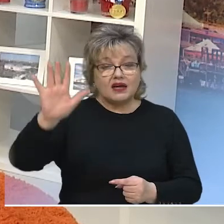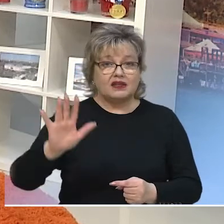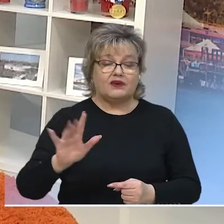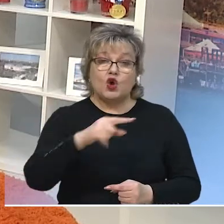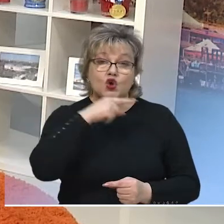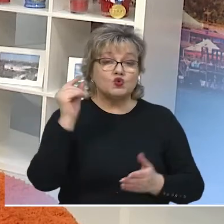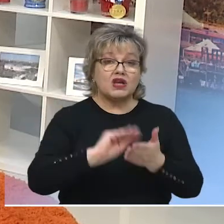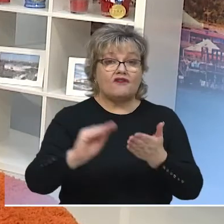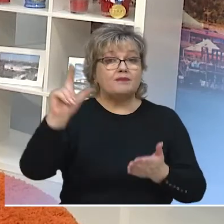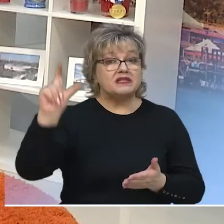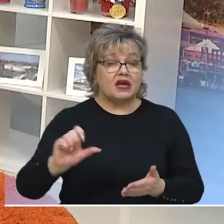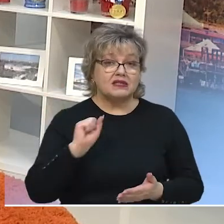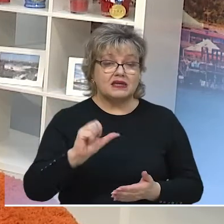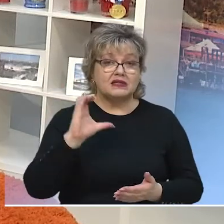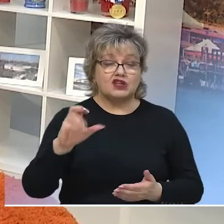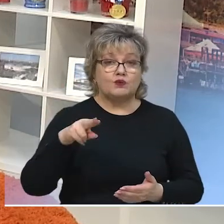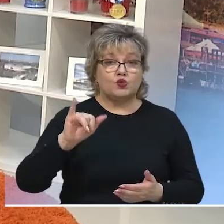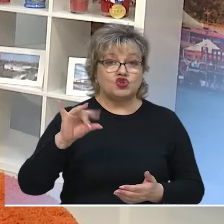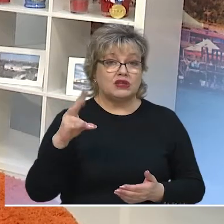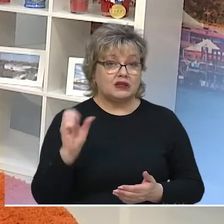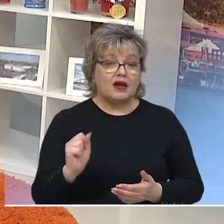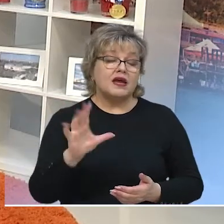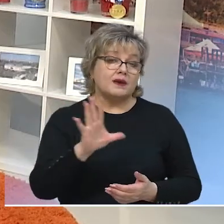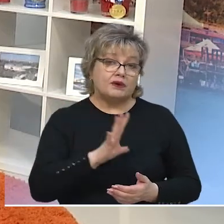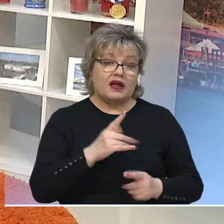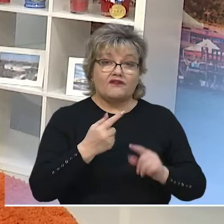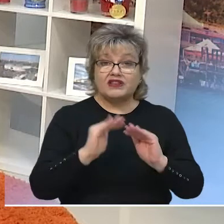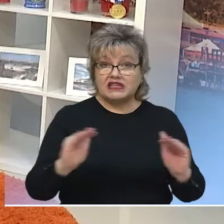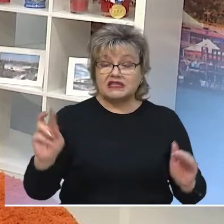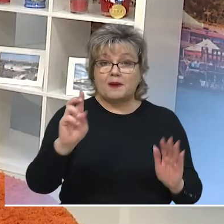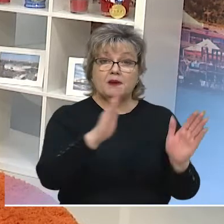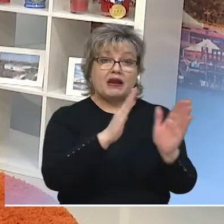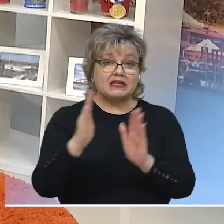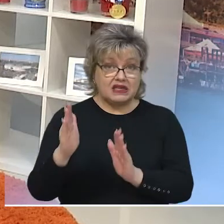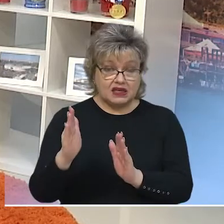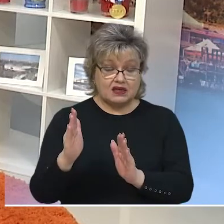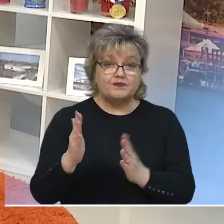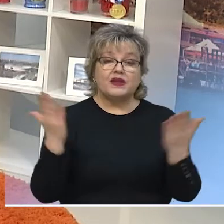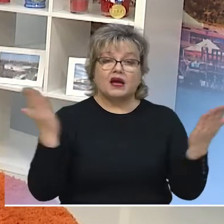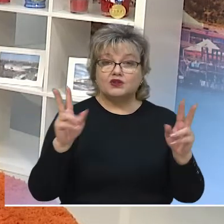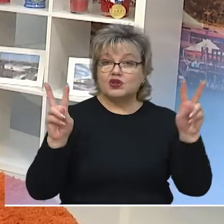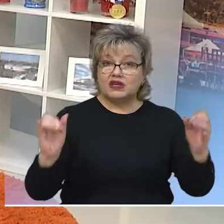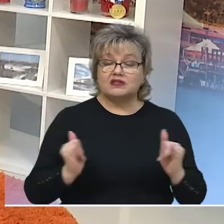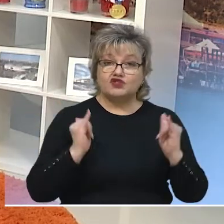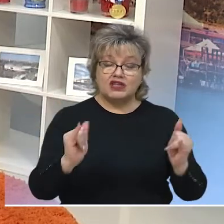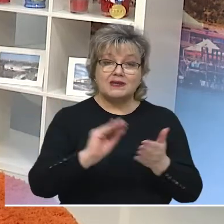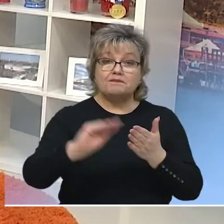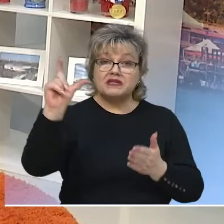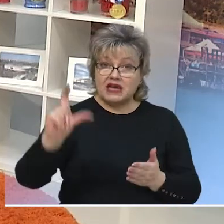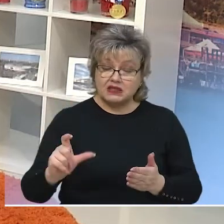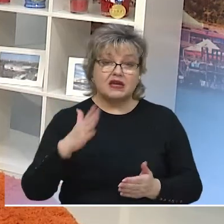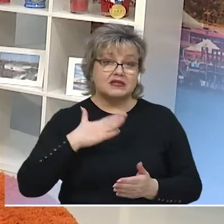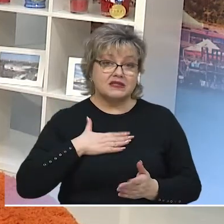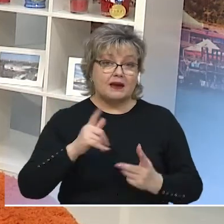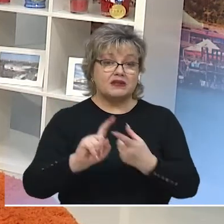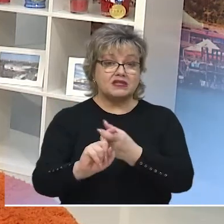легендарного русского писателя Александра Сергеевича Пушкина. И прошла она в детской библиотеке, которая названа в честь писателя. И